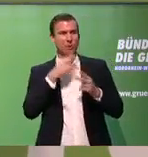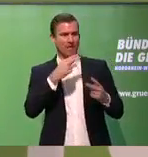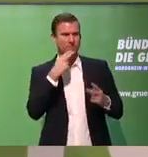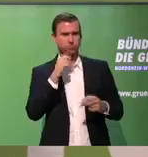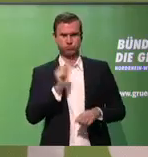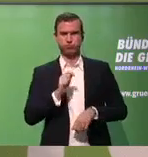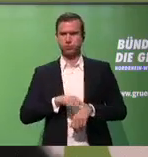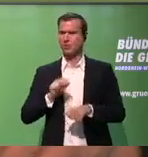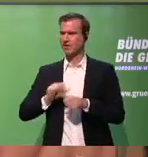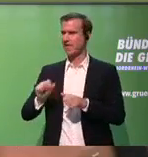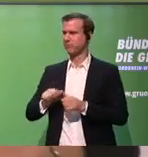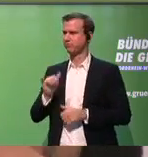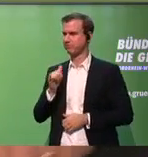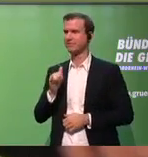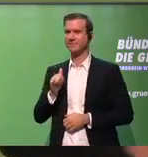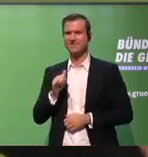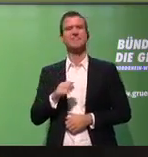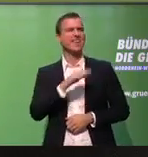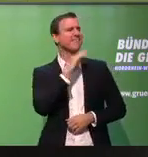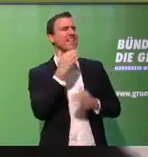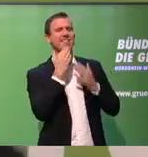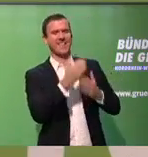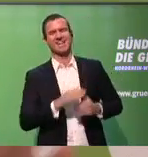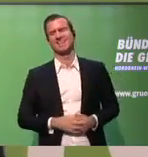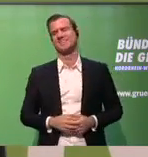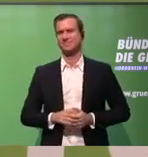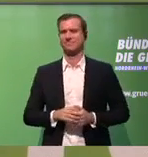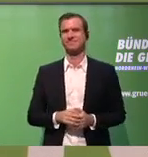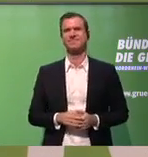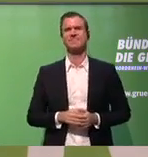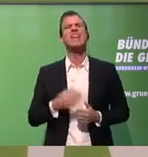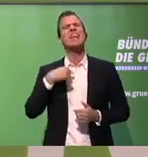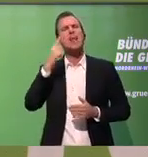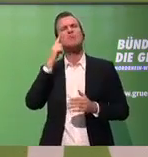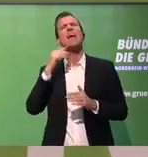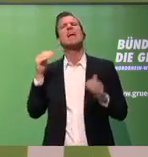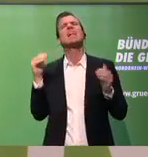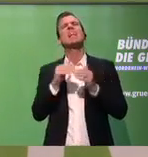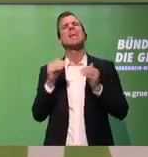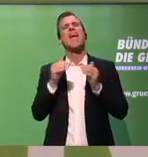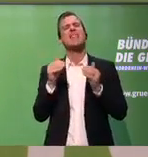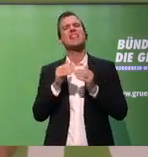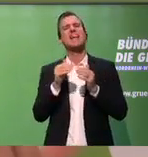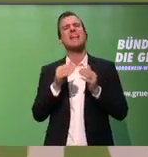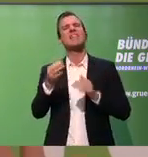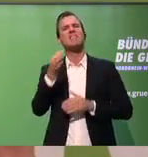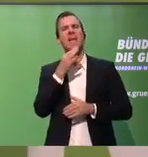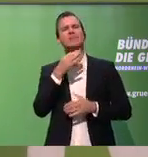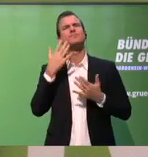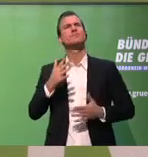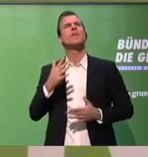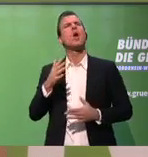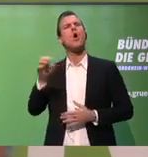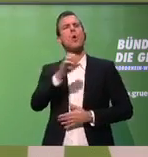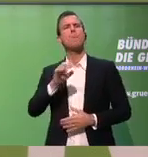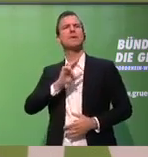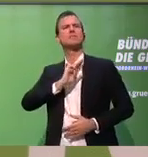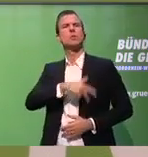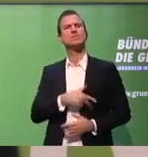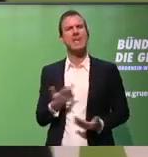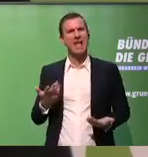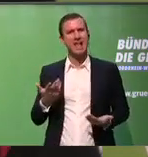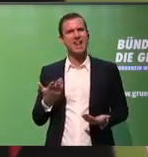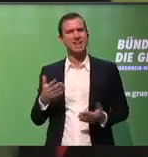abzuarbeiten, bitte. Vielen, vielen Dank. Ja, ich glaube, die Gerechtigkeitsfrage, die Frage vom sozialen Europa, das wird eine